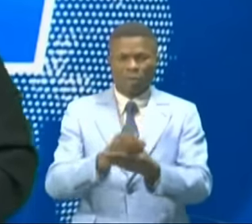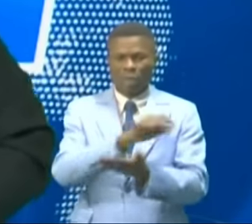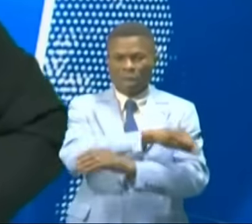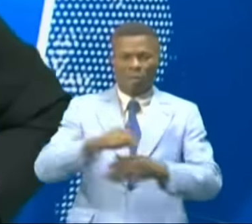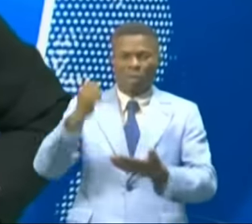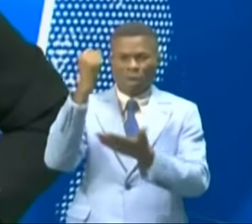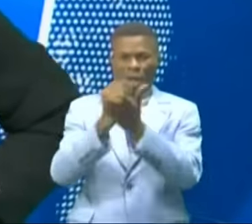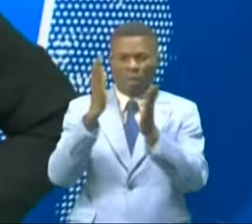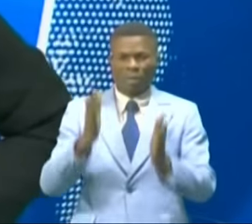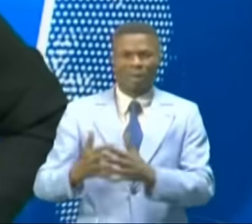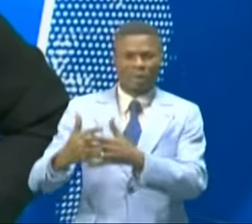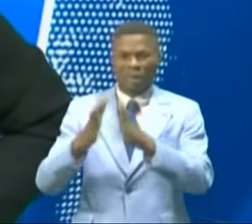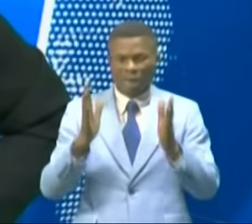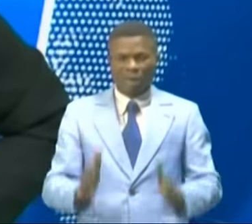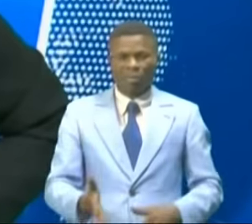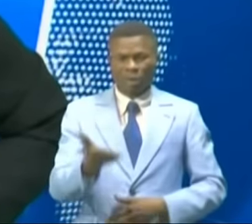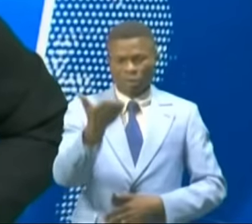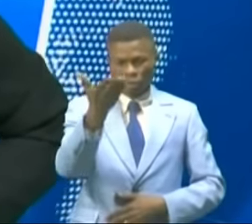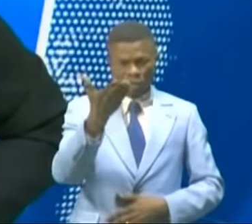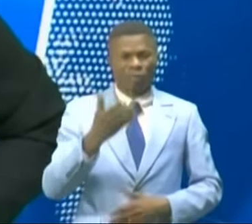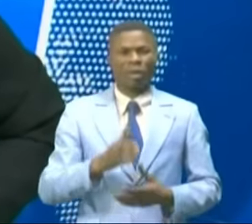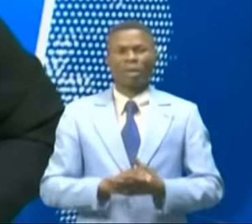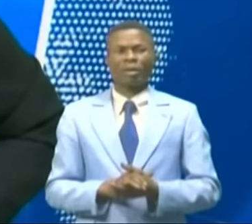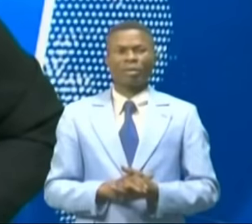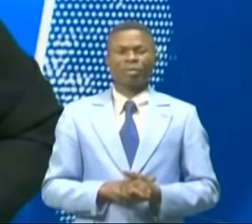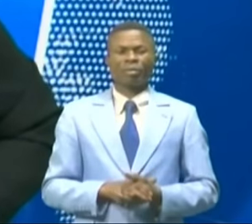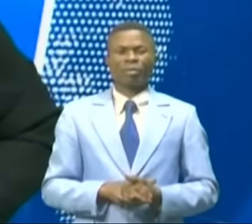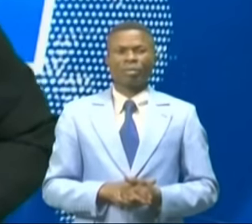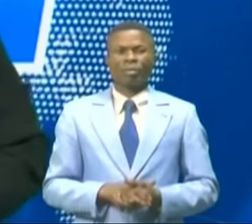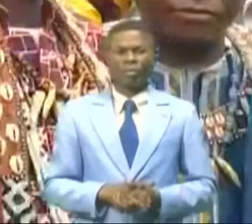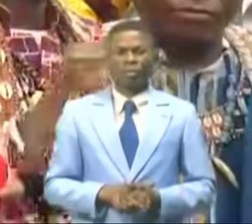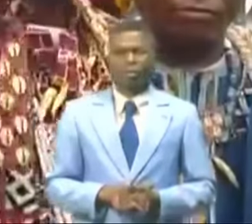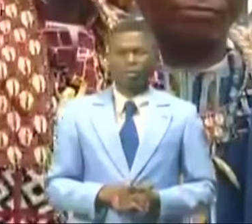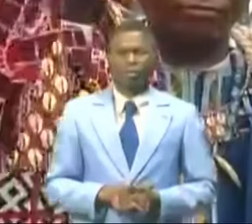Thierry Nzazi nous en dit plus dans ce reportage.